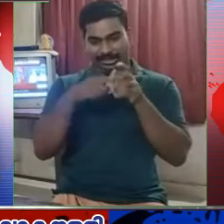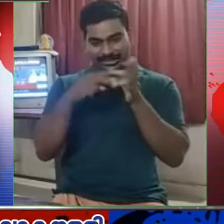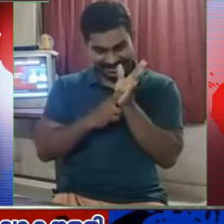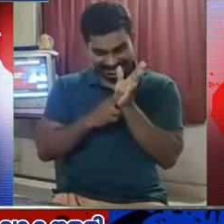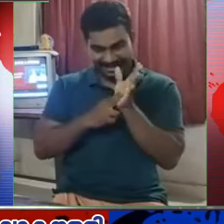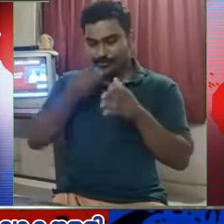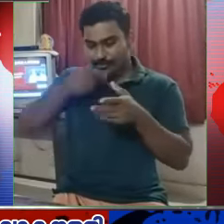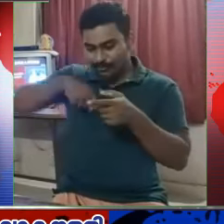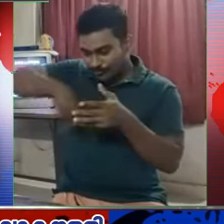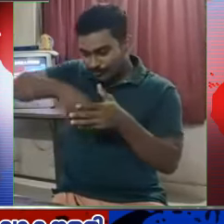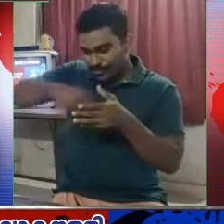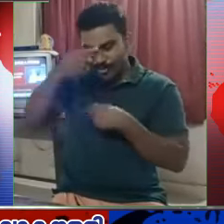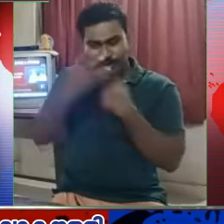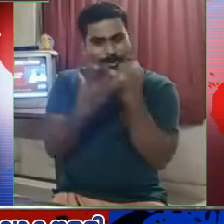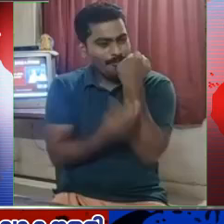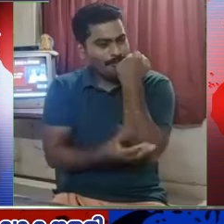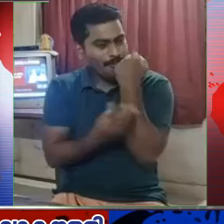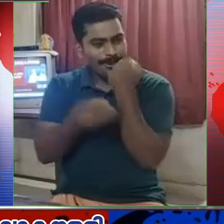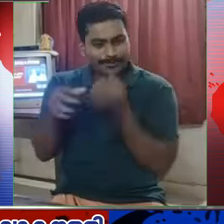പട്ടിണിയും കഷ്ടപ്പാടും ഉണ്ടാകാതെ